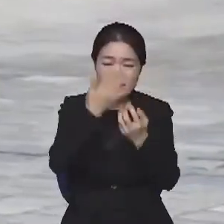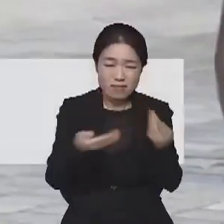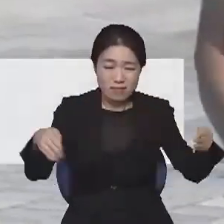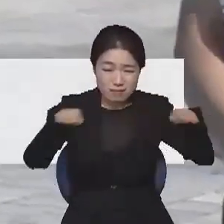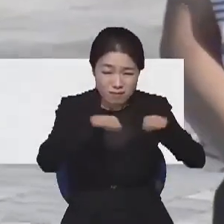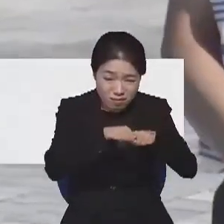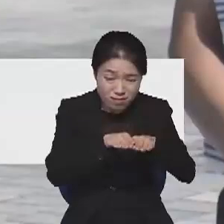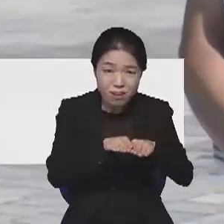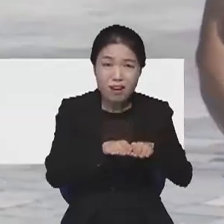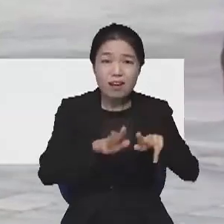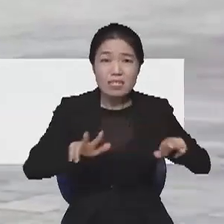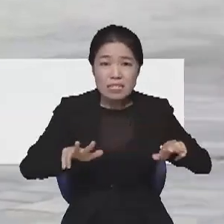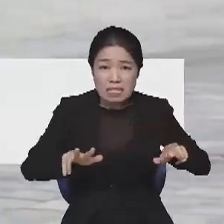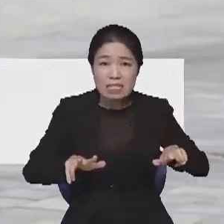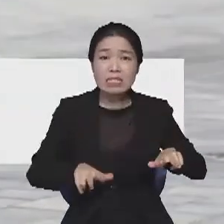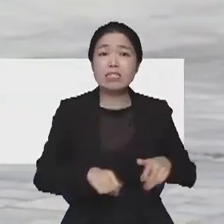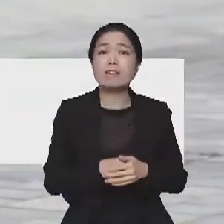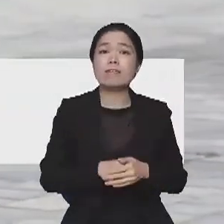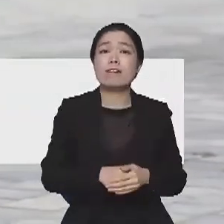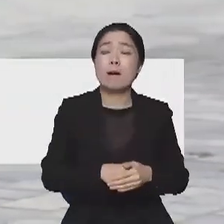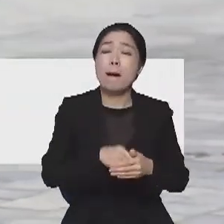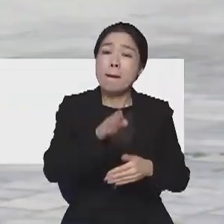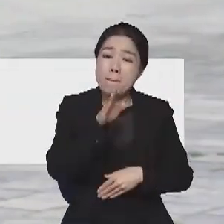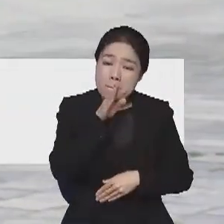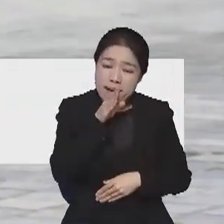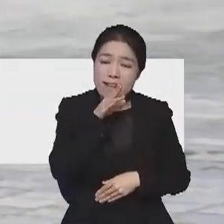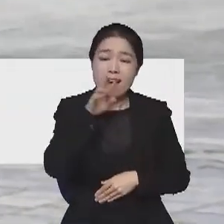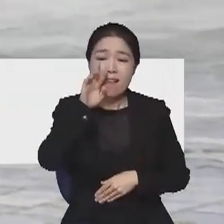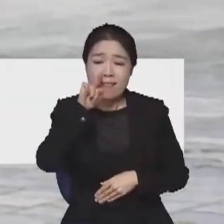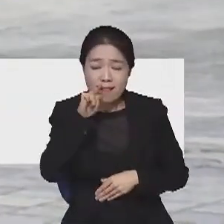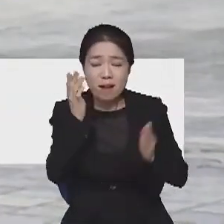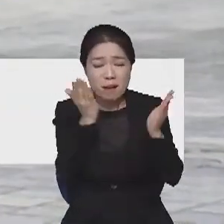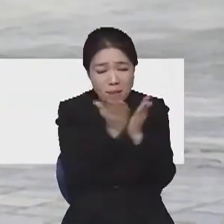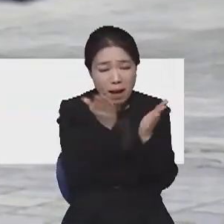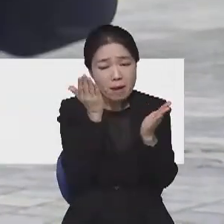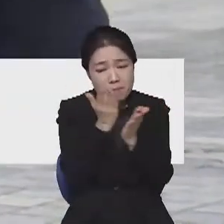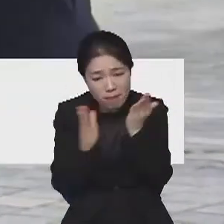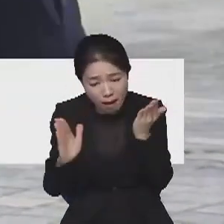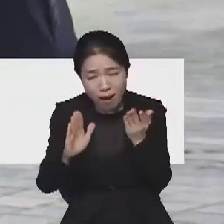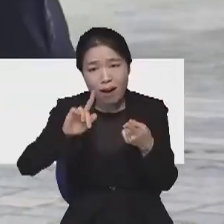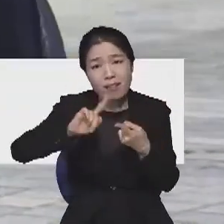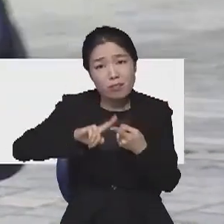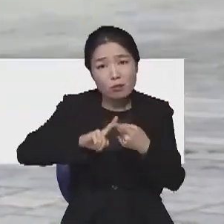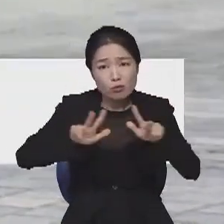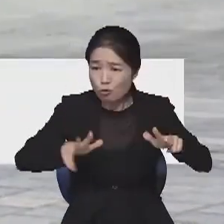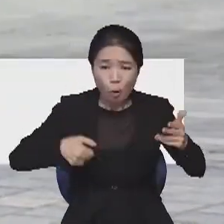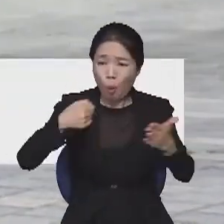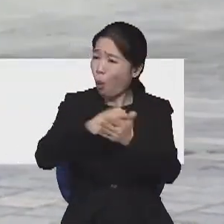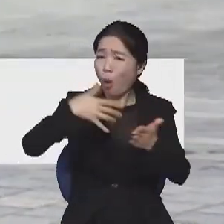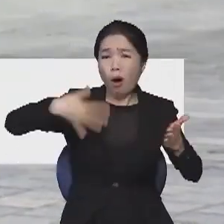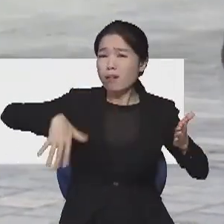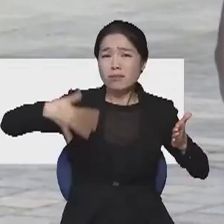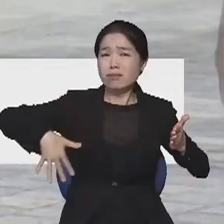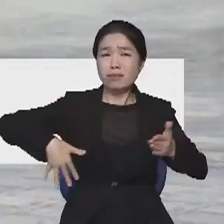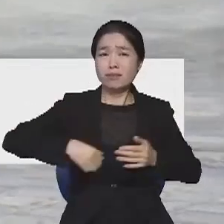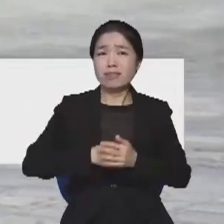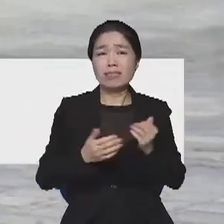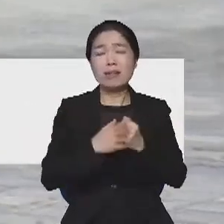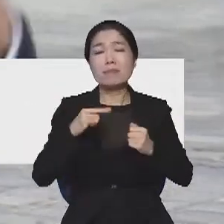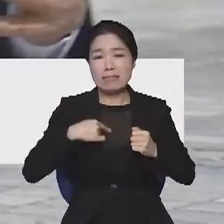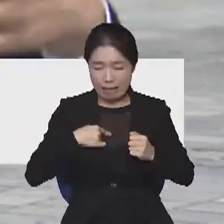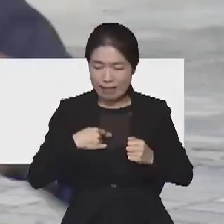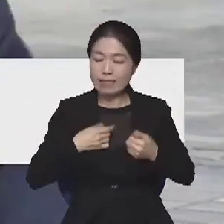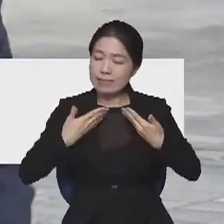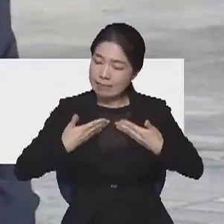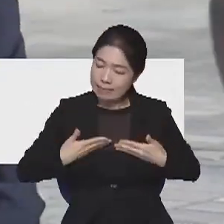소각장으로 법적인 또는 후보지로 적합한지 여부를 아직 결정도 안 됐어요. 제가